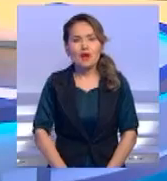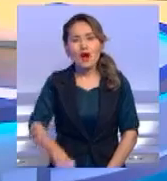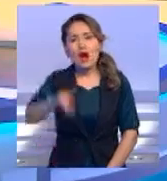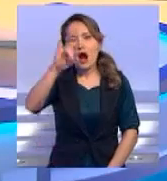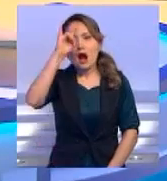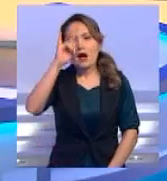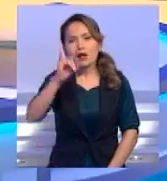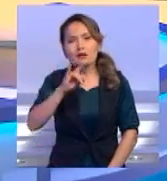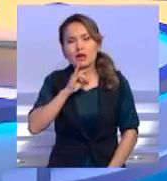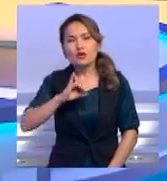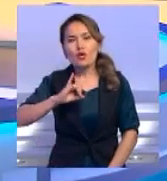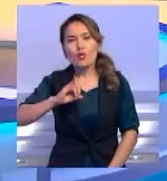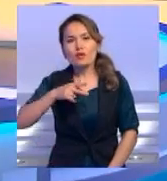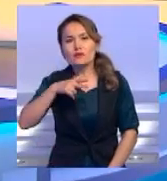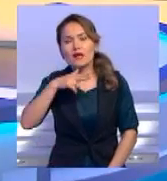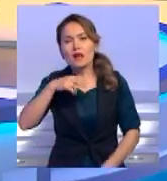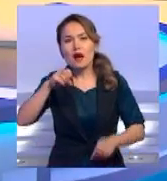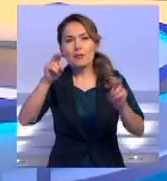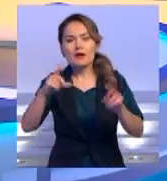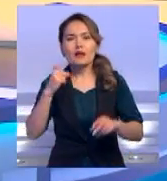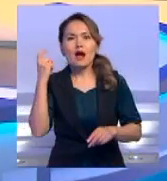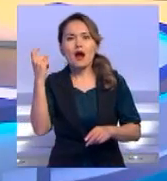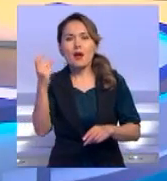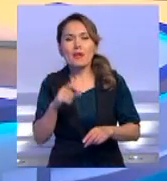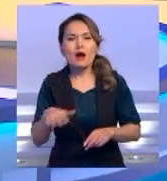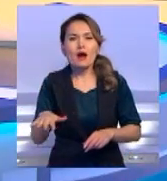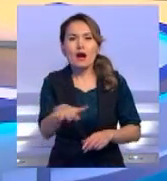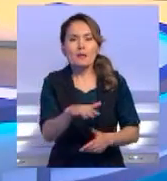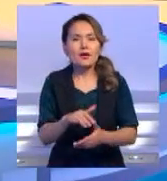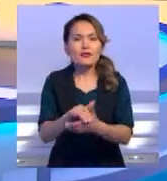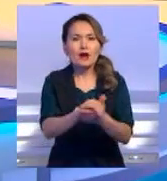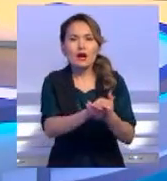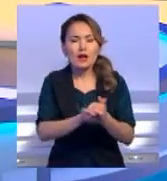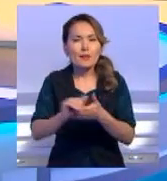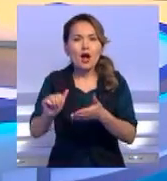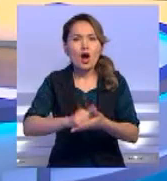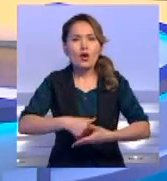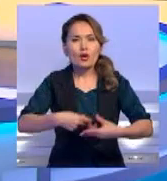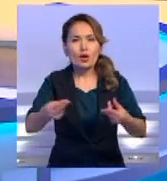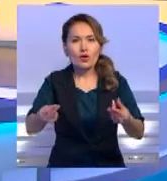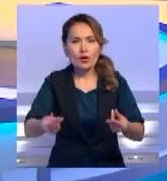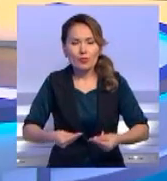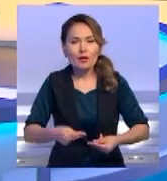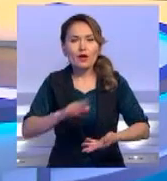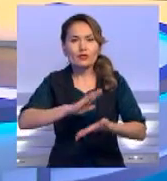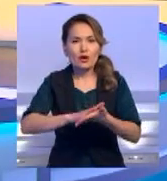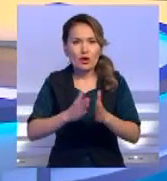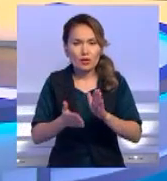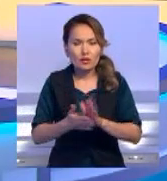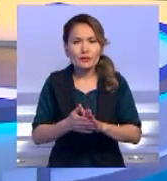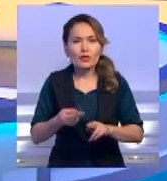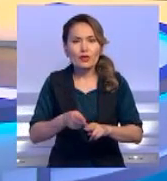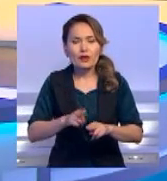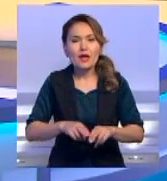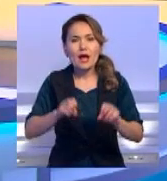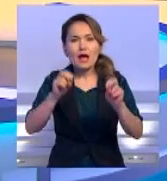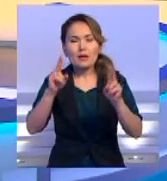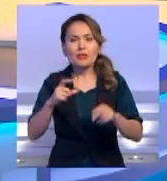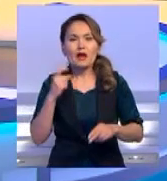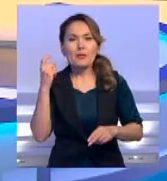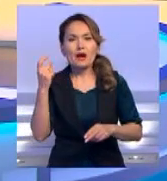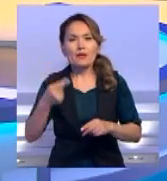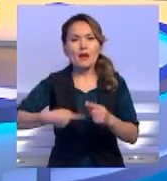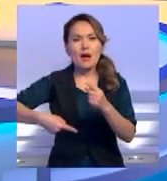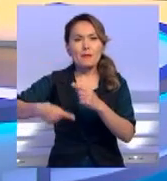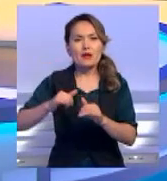Қазақстан мен Оңтүстік Кореяның арнайы экономикалық аймағы ынтымақтастық туралы меморандумға қол қойды. Қорғас шығыс қақпасы арнайы